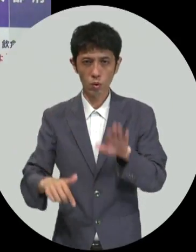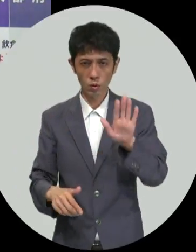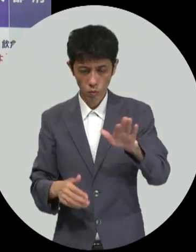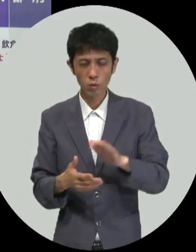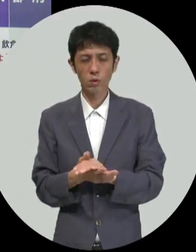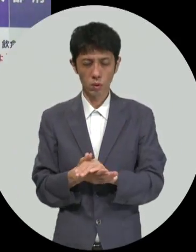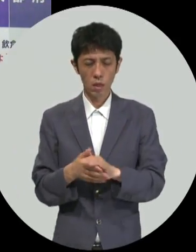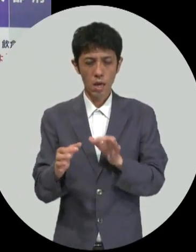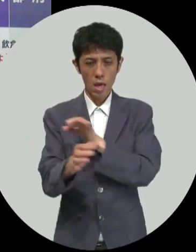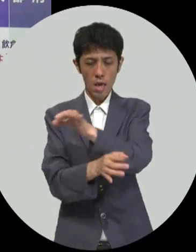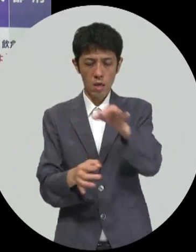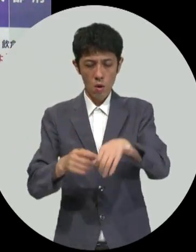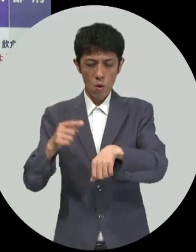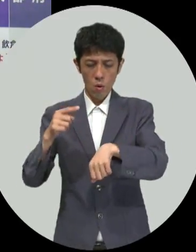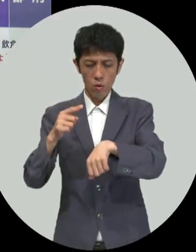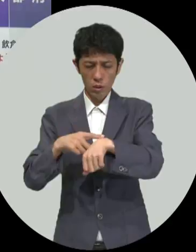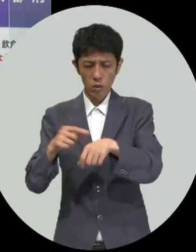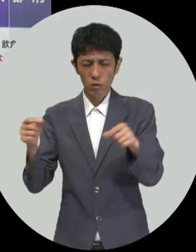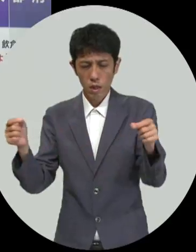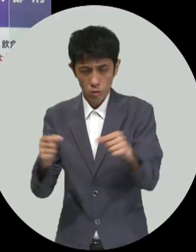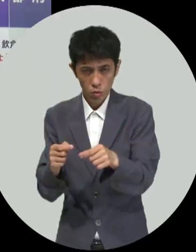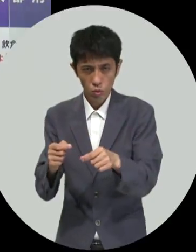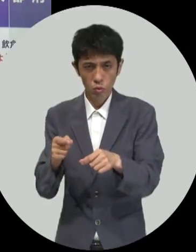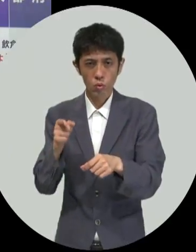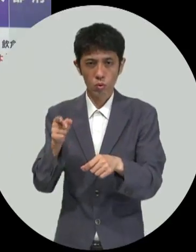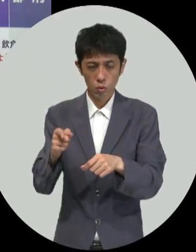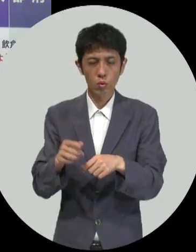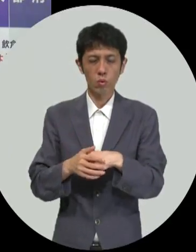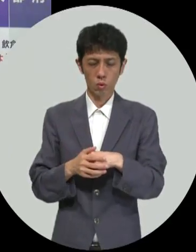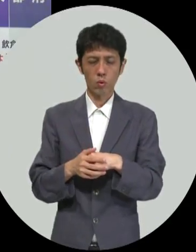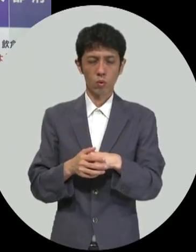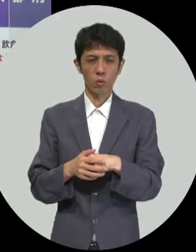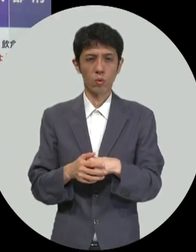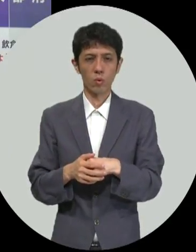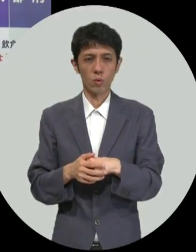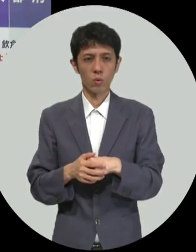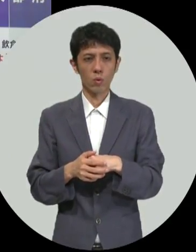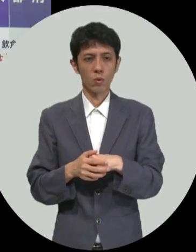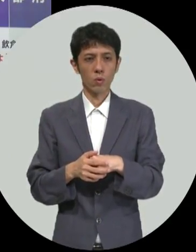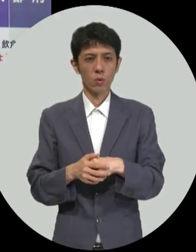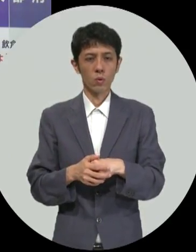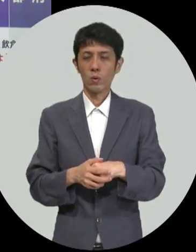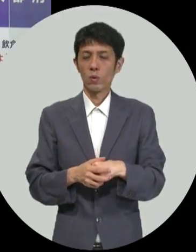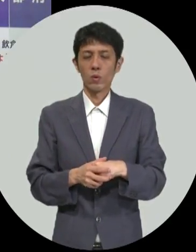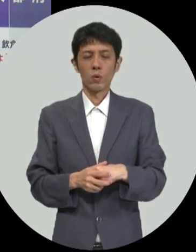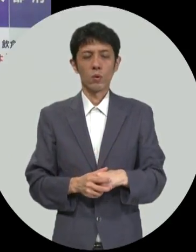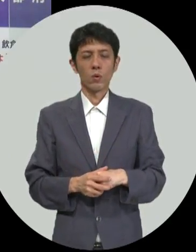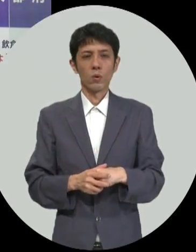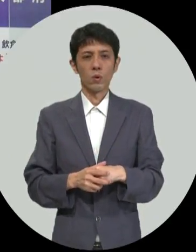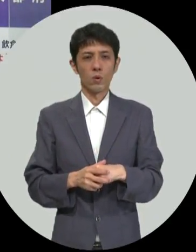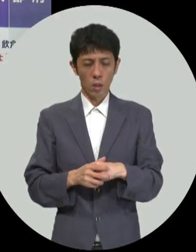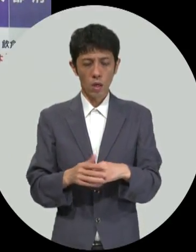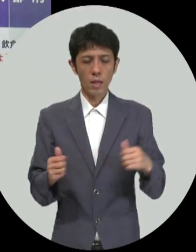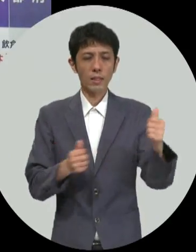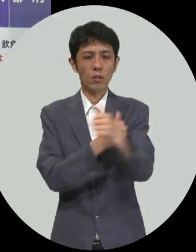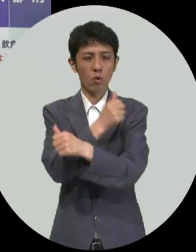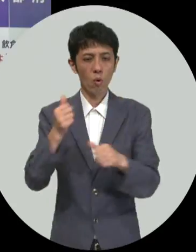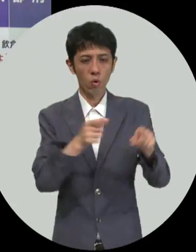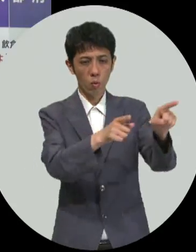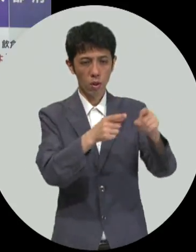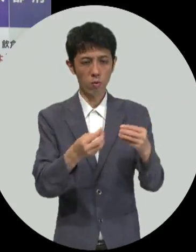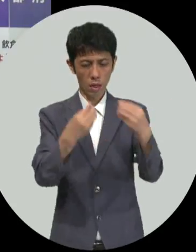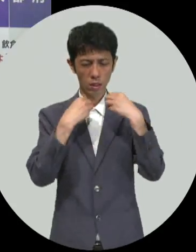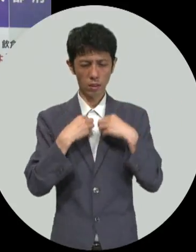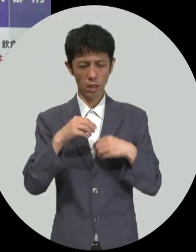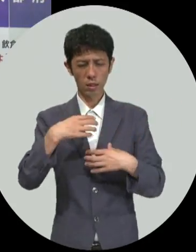営業時間短縮要請した時間以降の飲食店には乱れに出入りしないということでございます。それから移動を伴う感染リスクの低減とは、